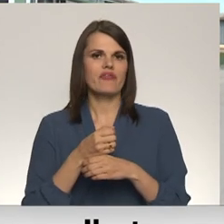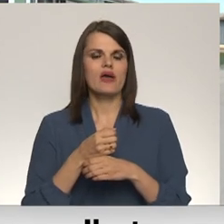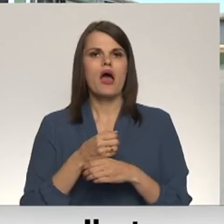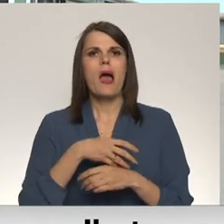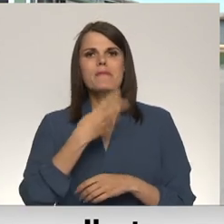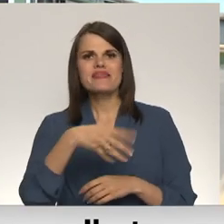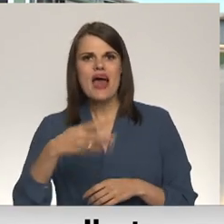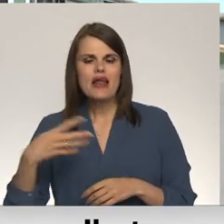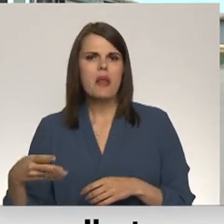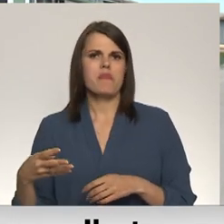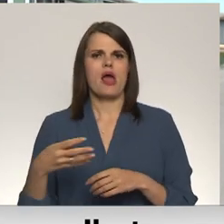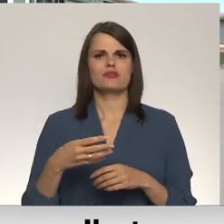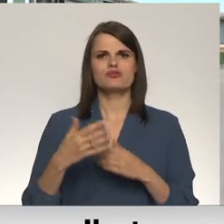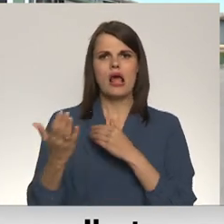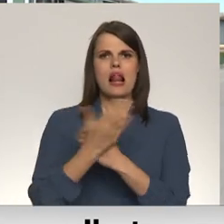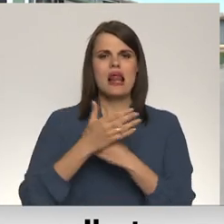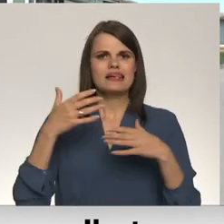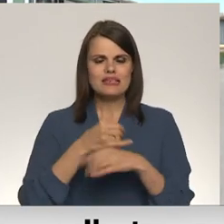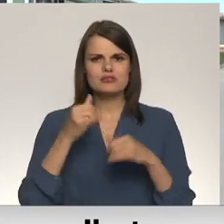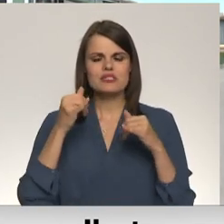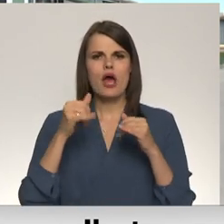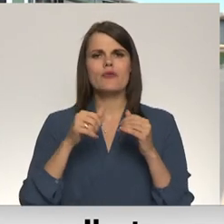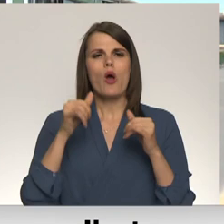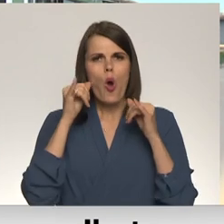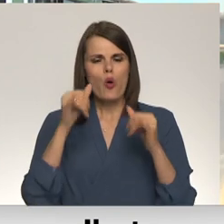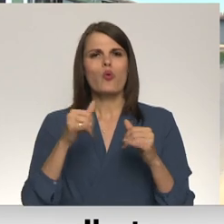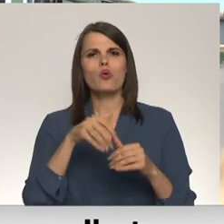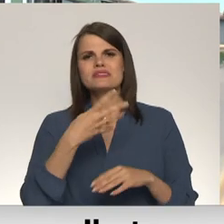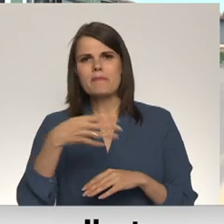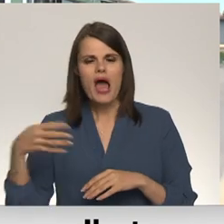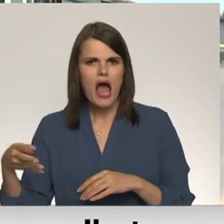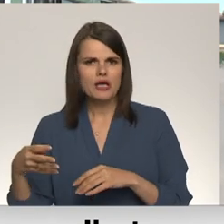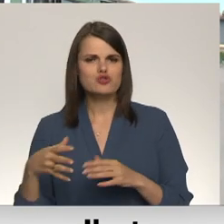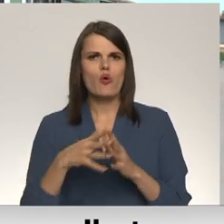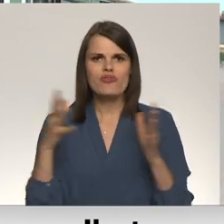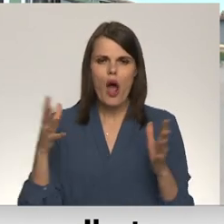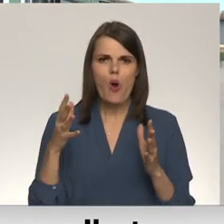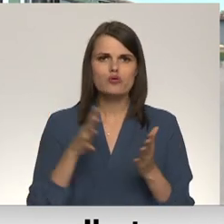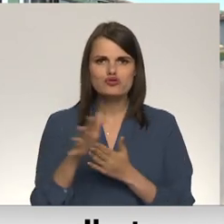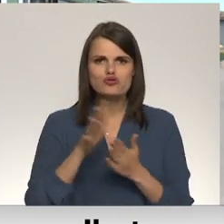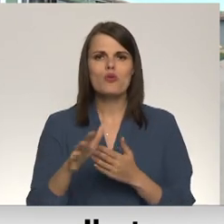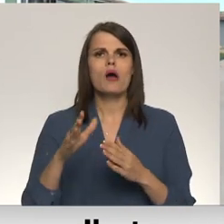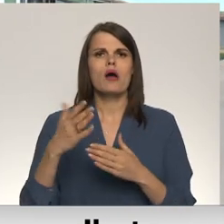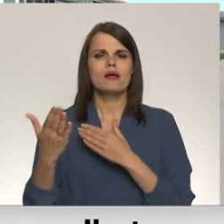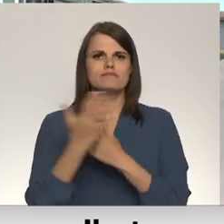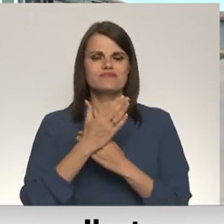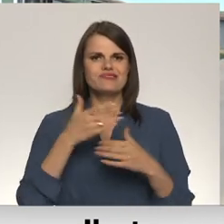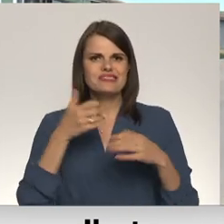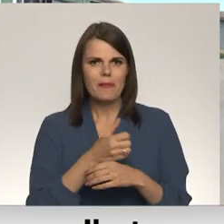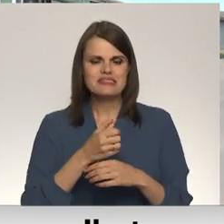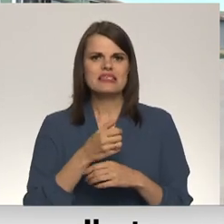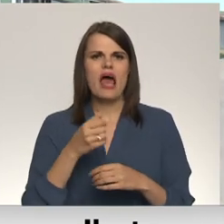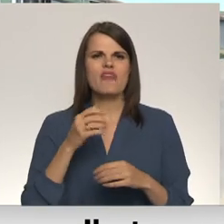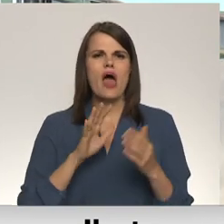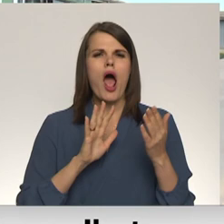minerālu mēslus, mums liek samazināt kūts mēslu daudzumus, mums liek samazināt auga aizsardzības līdzekļus, visu